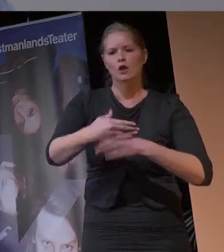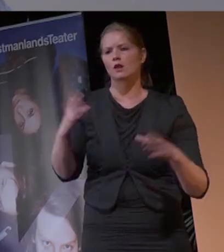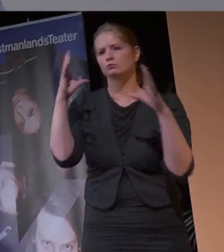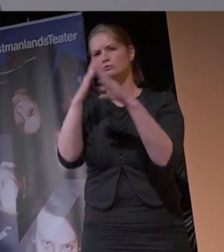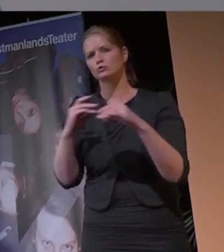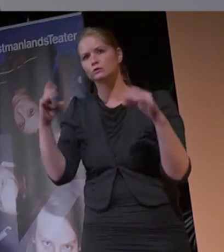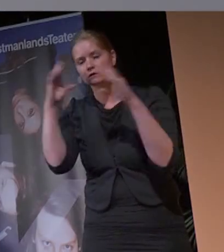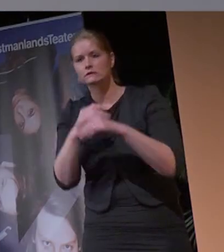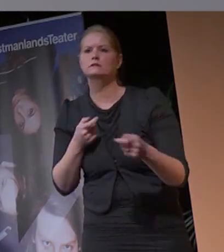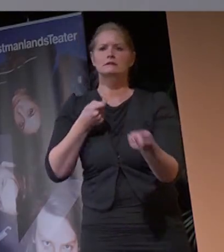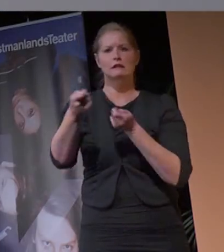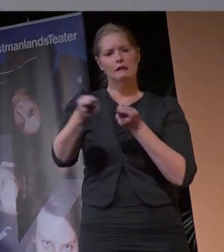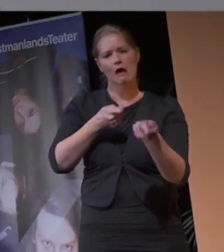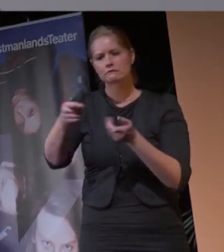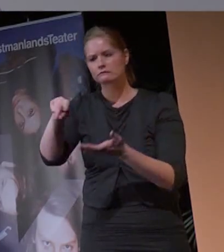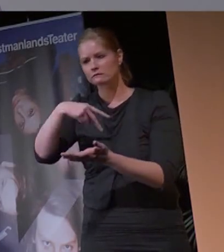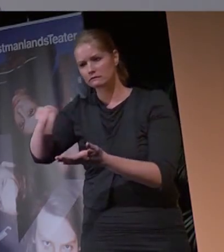musiken, dansen